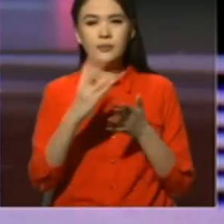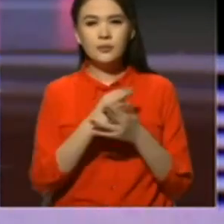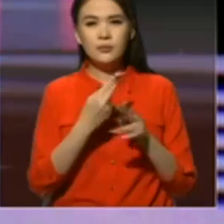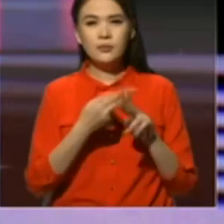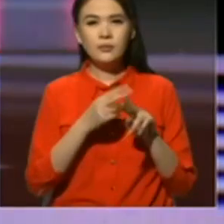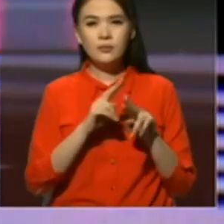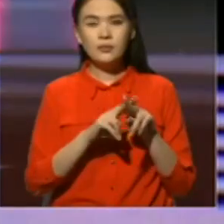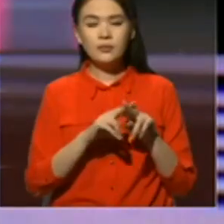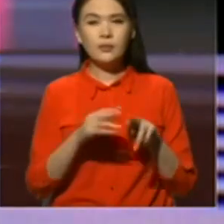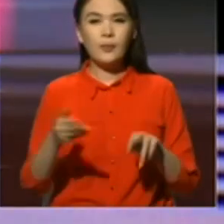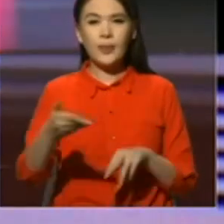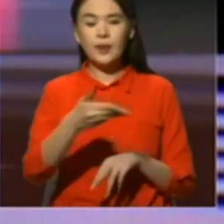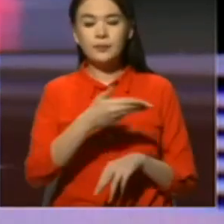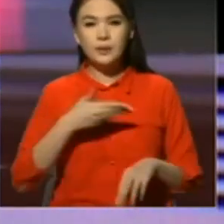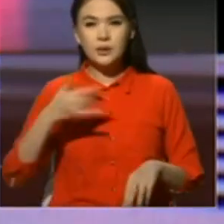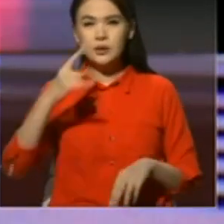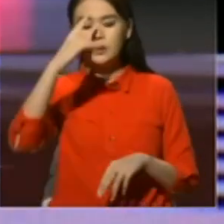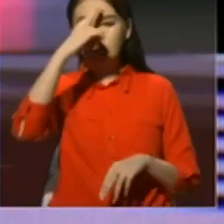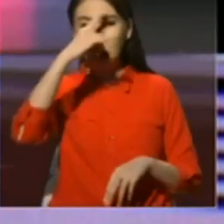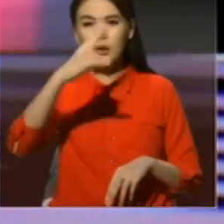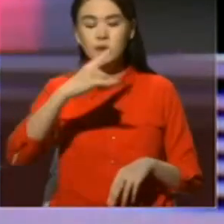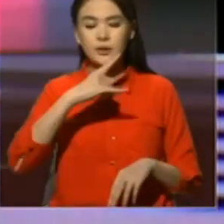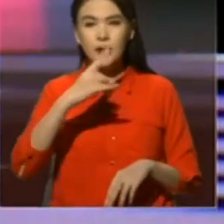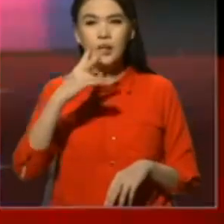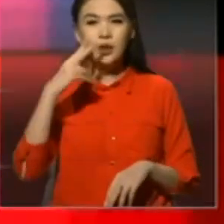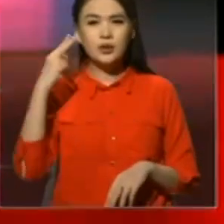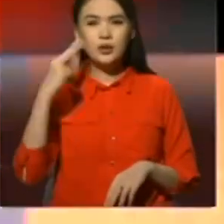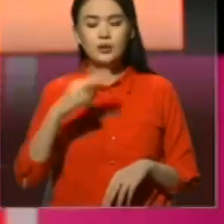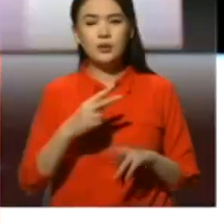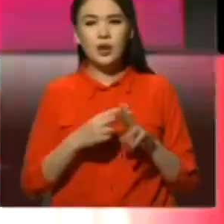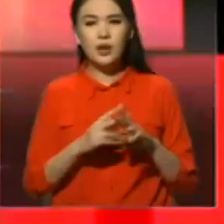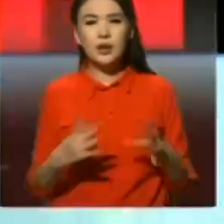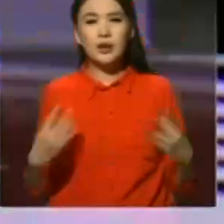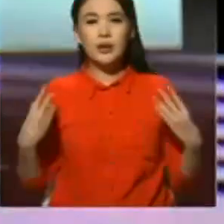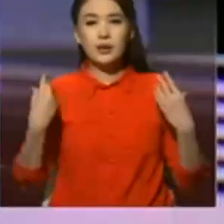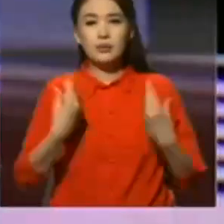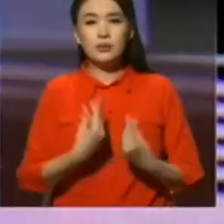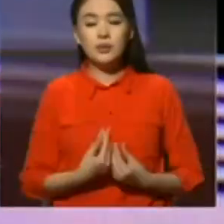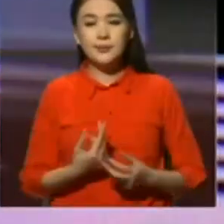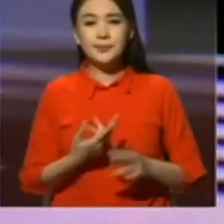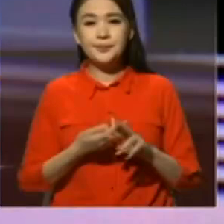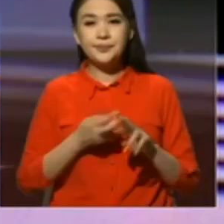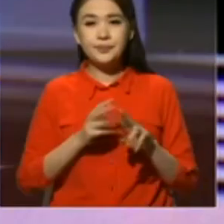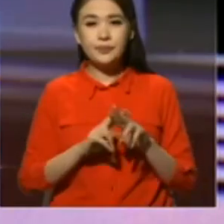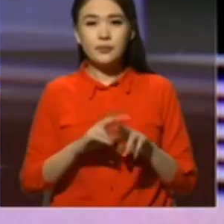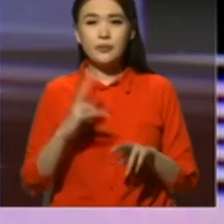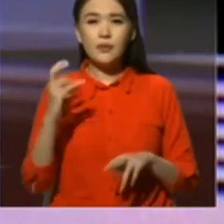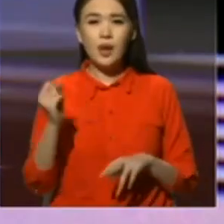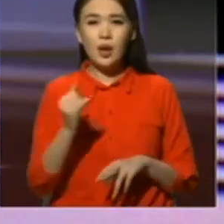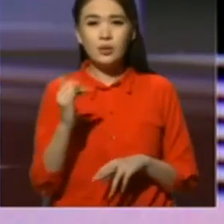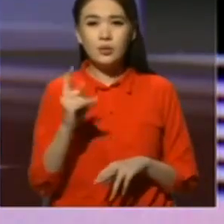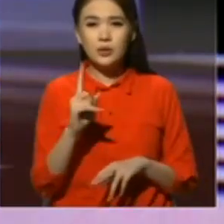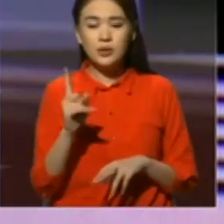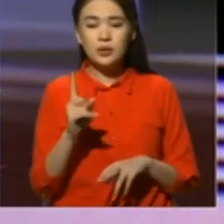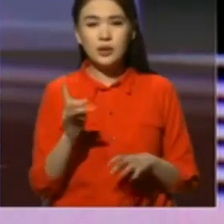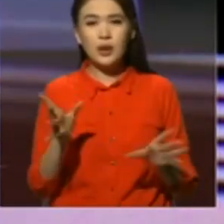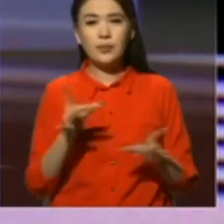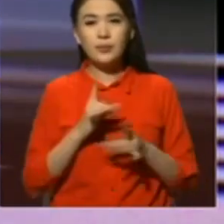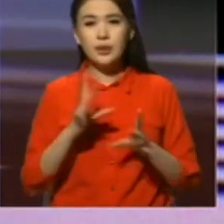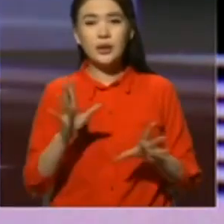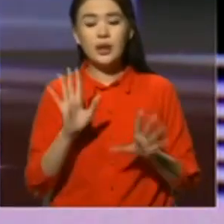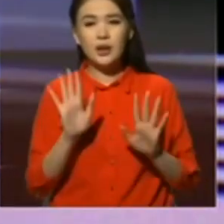мынау біздің қазақтың кереметтей нақыштағы киімдерді біз мынау Наурыз болсын, басқа мейрамдарда ғана